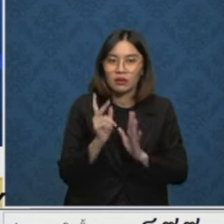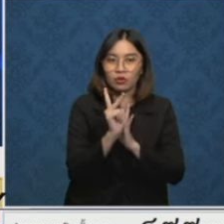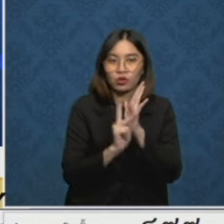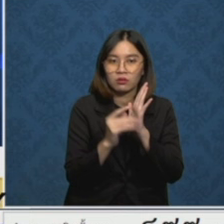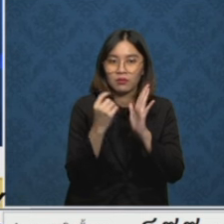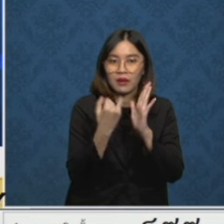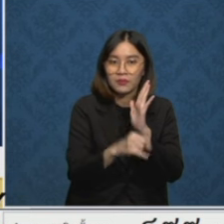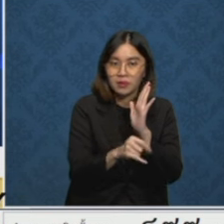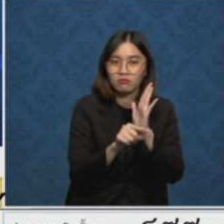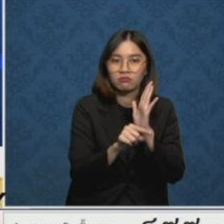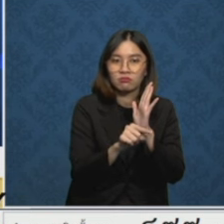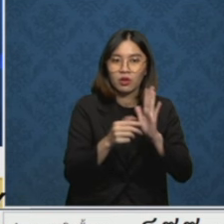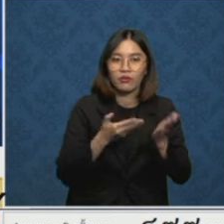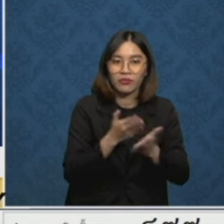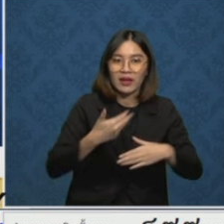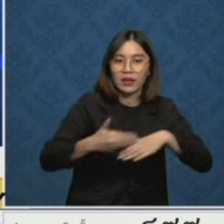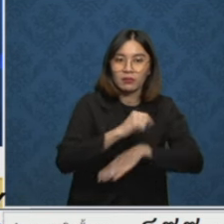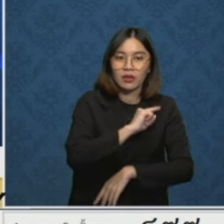าย